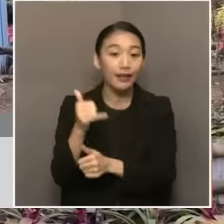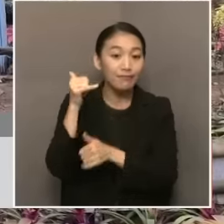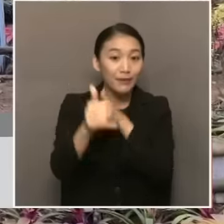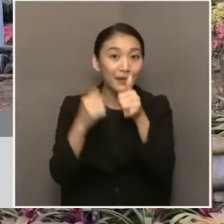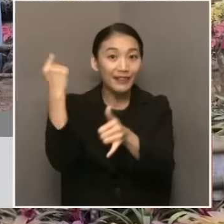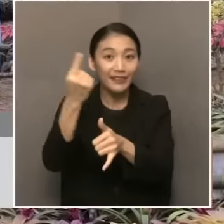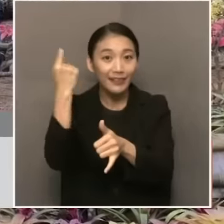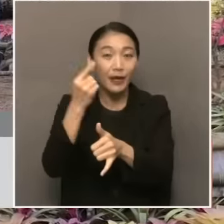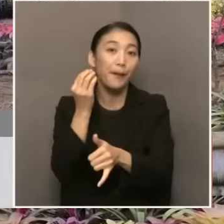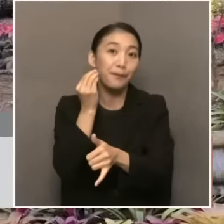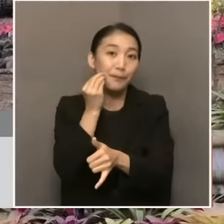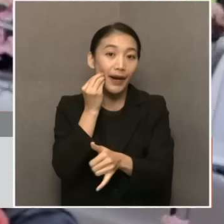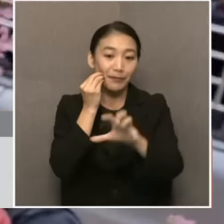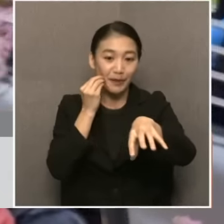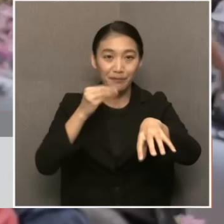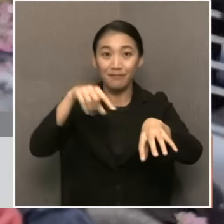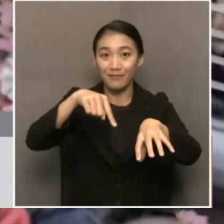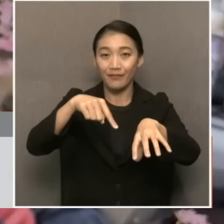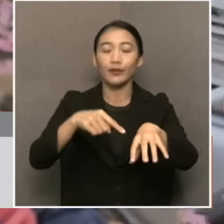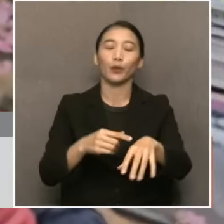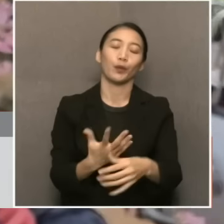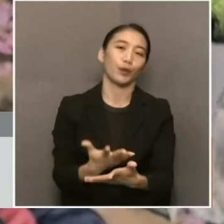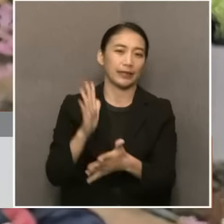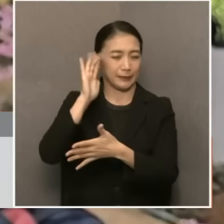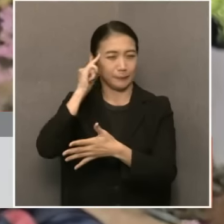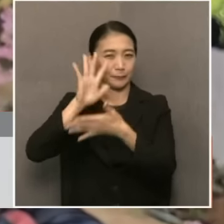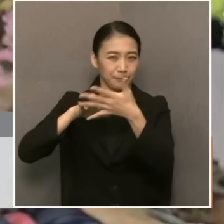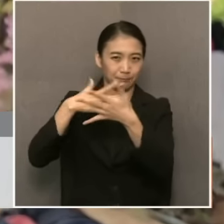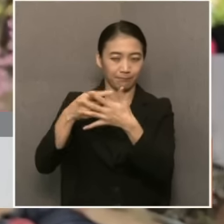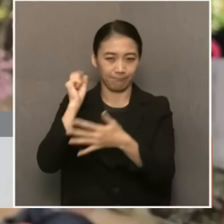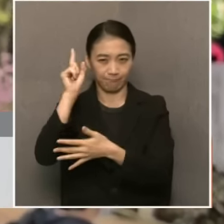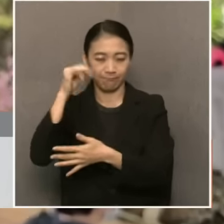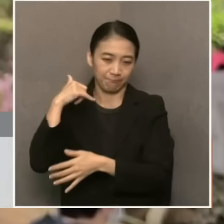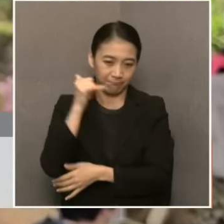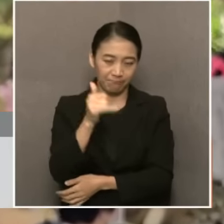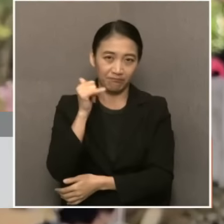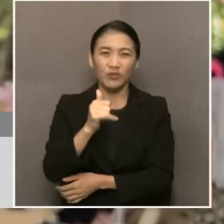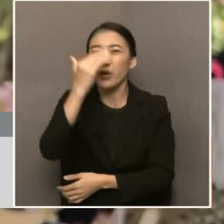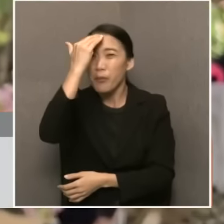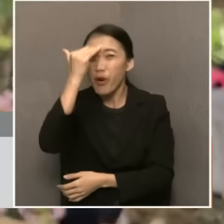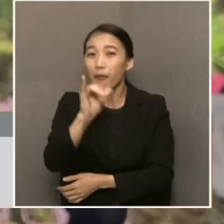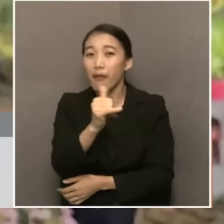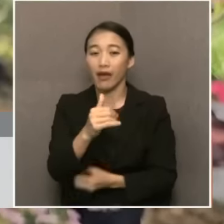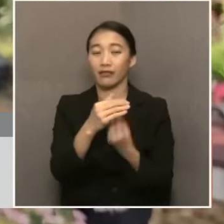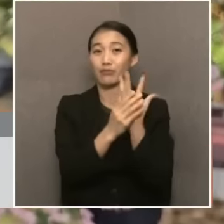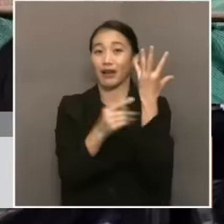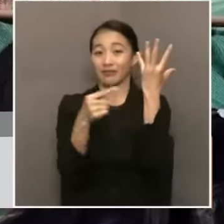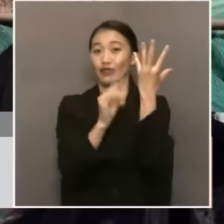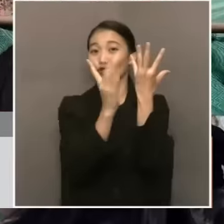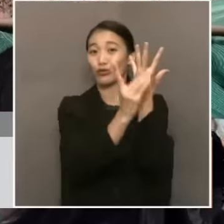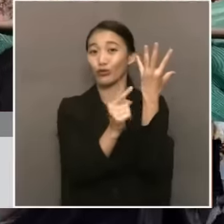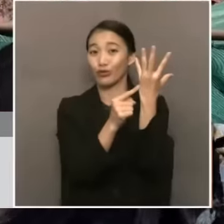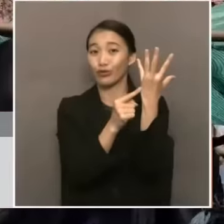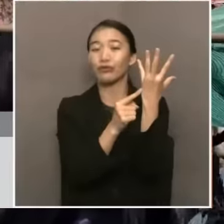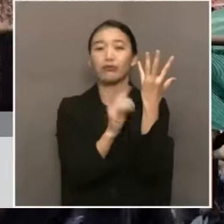งามของหมู่บ้านสีชมพูรีบวางแผนการเดินทางนะคะเพราะว่าดอกนางพญาเสือโคร่งก็จะมีให้ชมกันถึงประมา